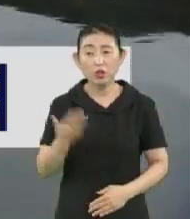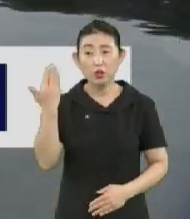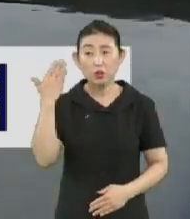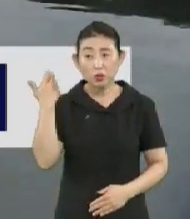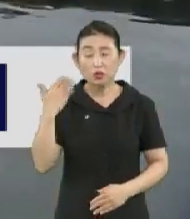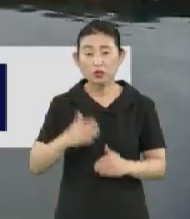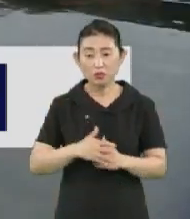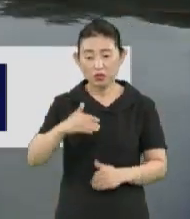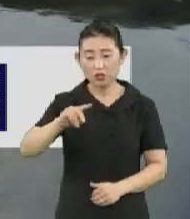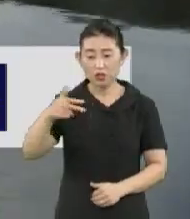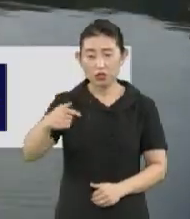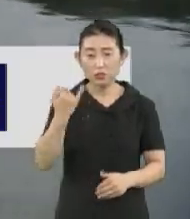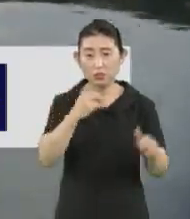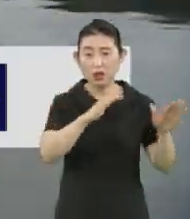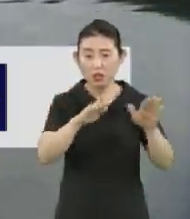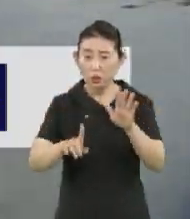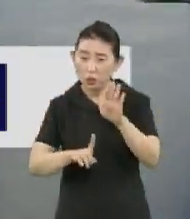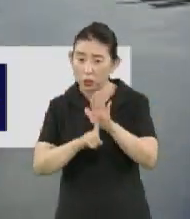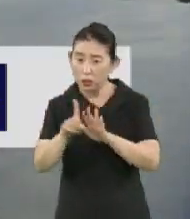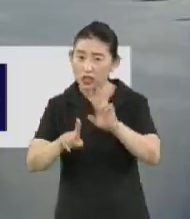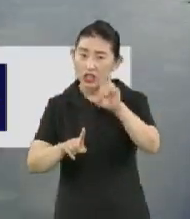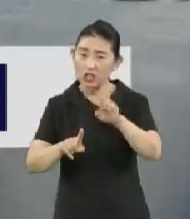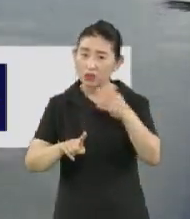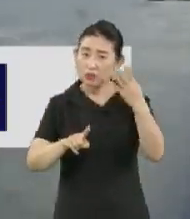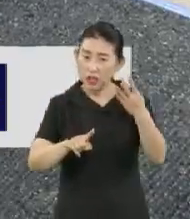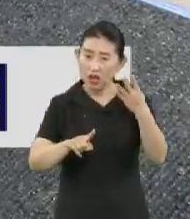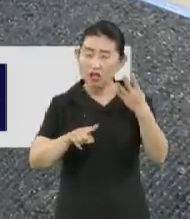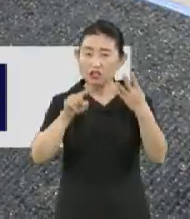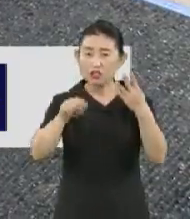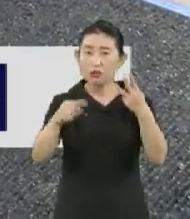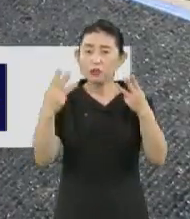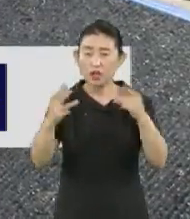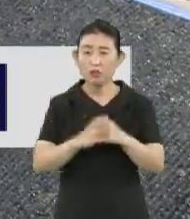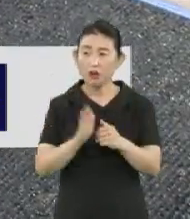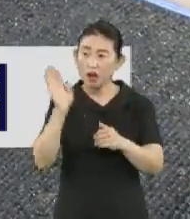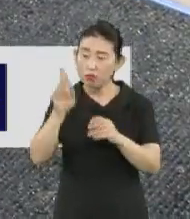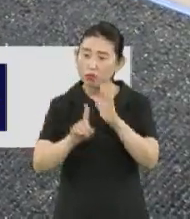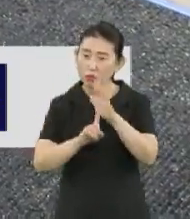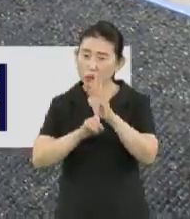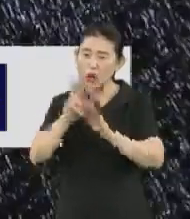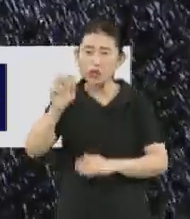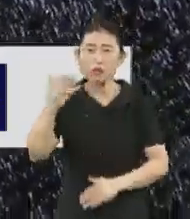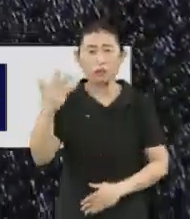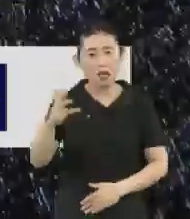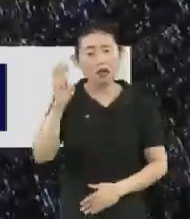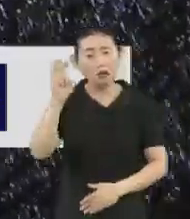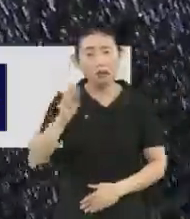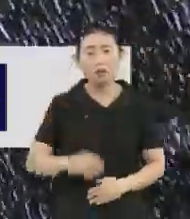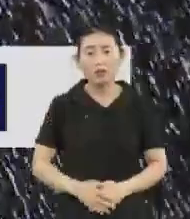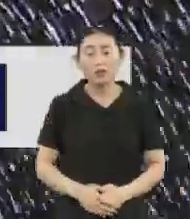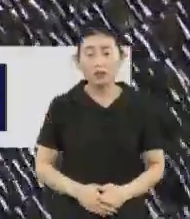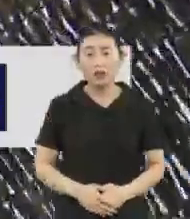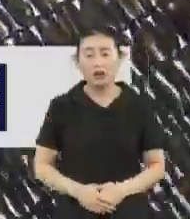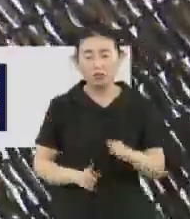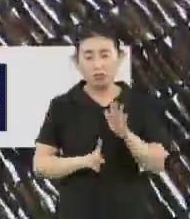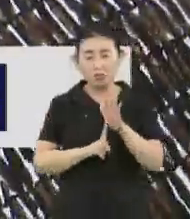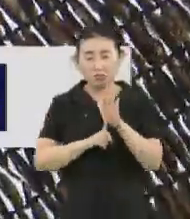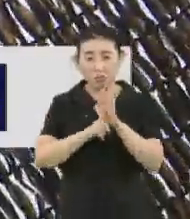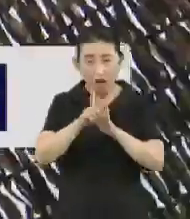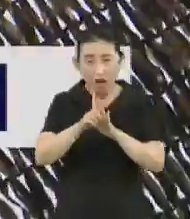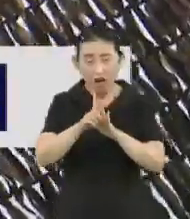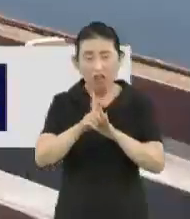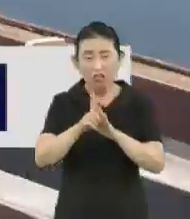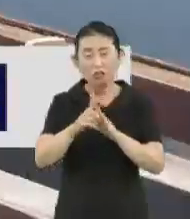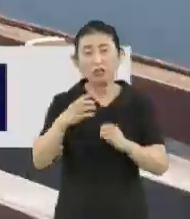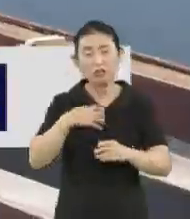최근 천수만 해역 최고수온이 24.3도, 조만간 28도에 도달할 것으로 예상된다며 고수온 관심